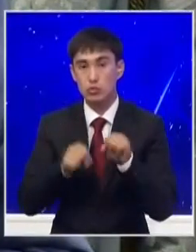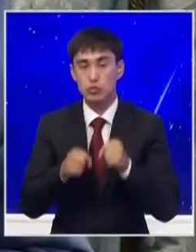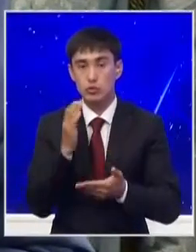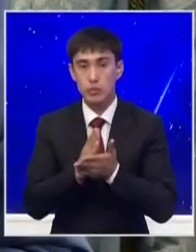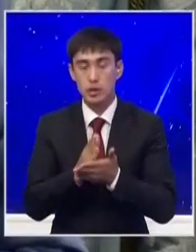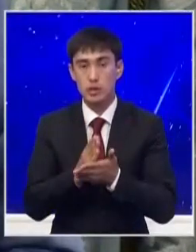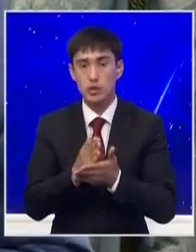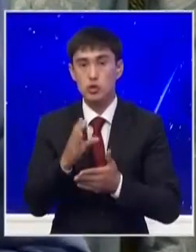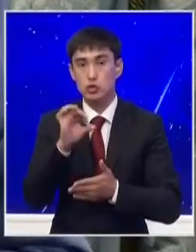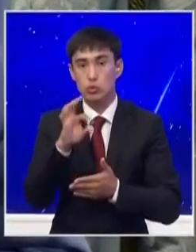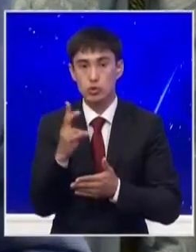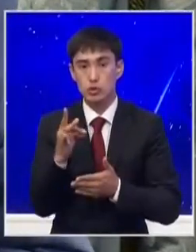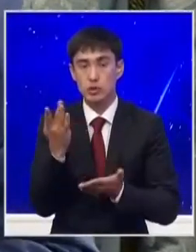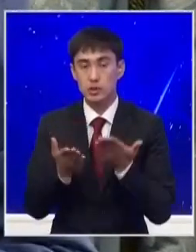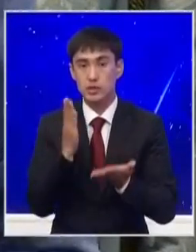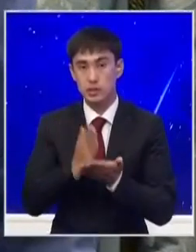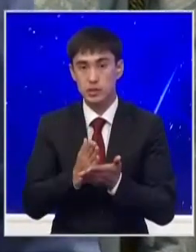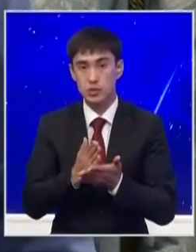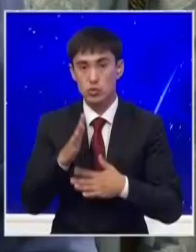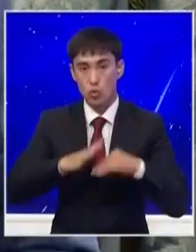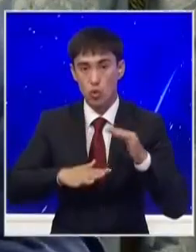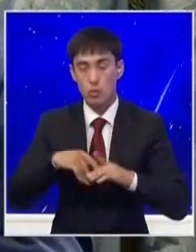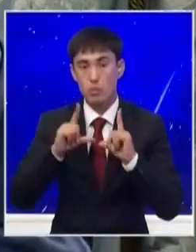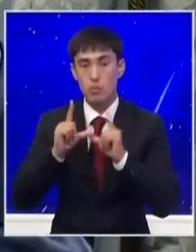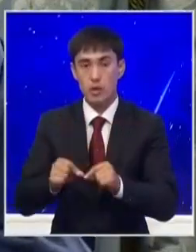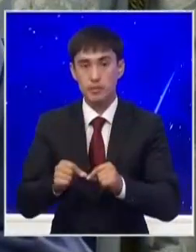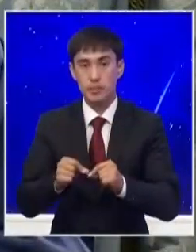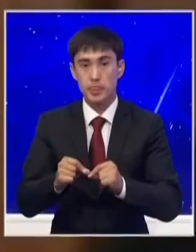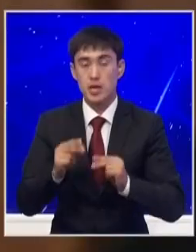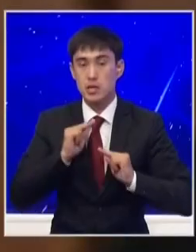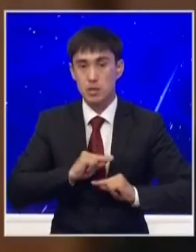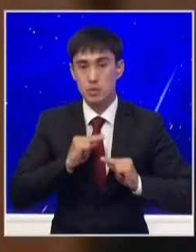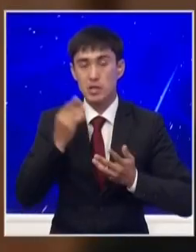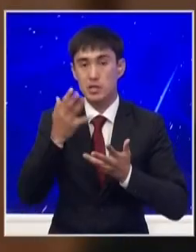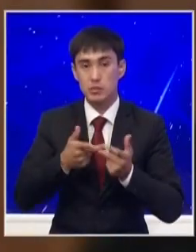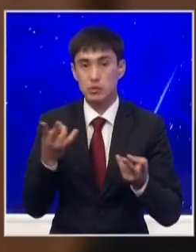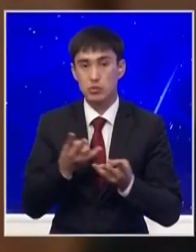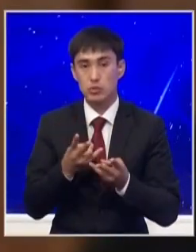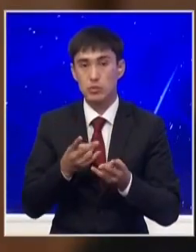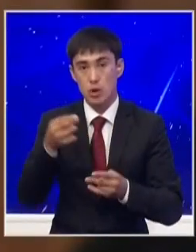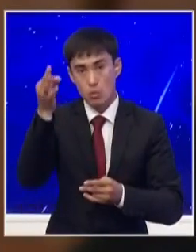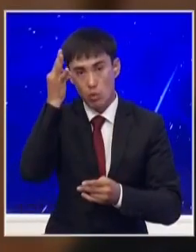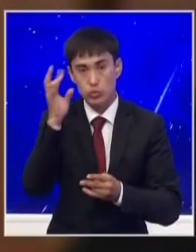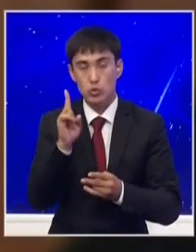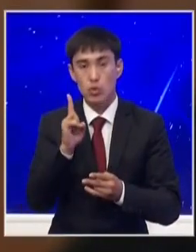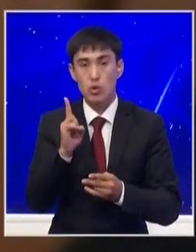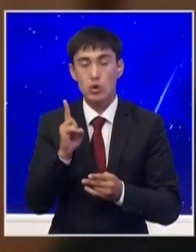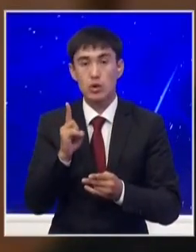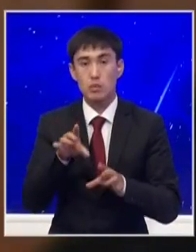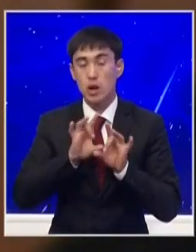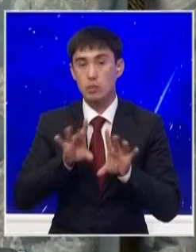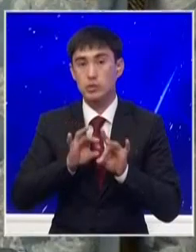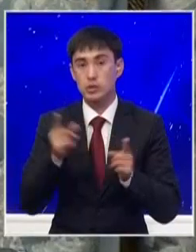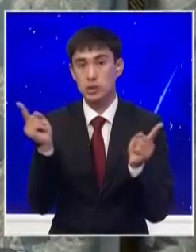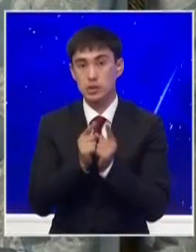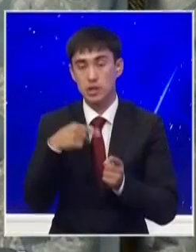Ертеңгісін спонсорлар беріп сөйтіп атқан кезде өздері қолымен болатын болса, бұл кісінің еңбегін есептеп отырып, мен помню, ақ орамалым жайып шықтым деп маған